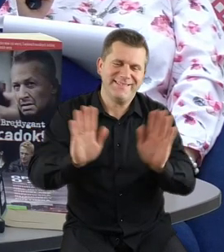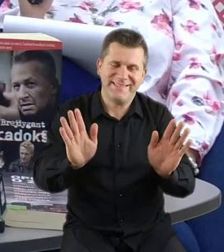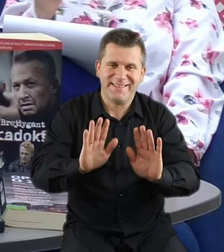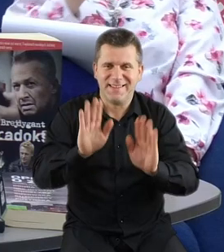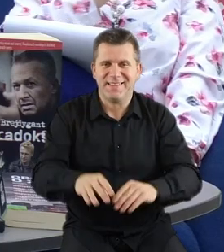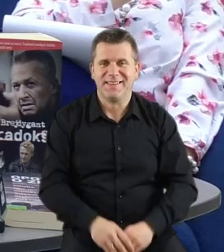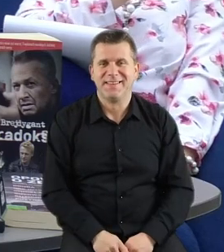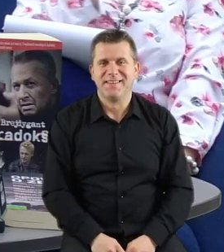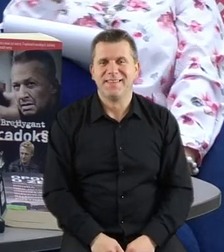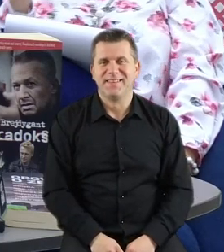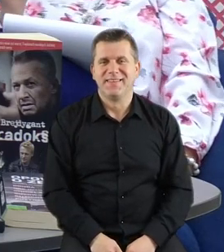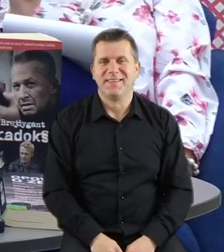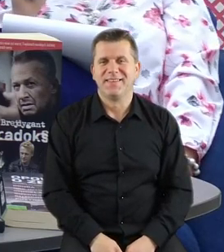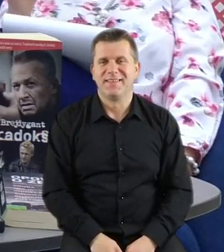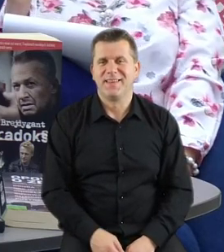nie.